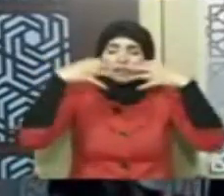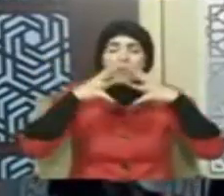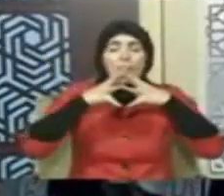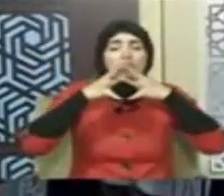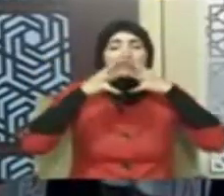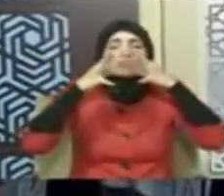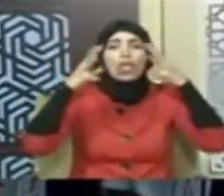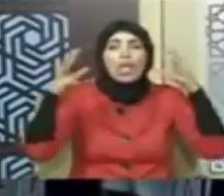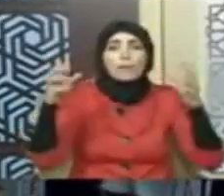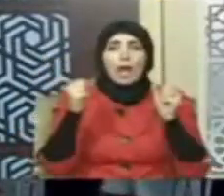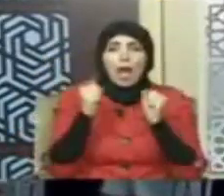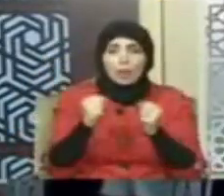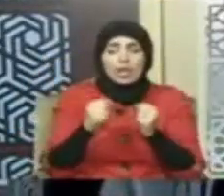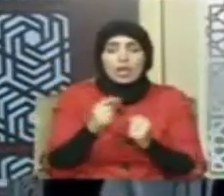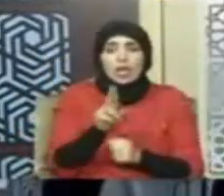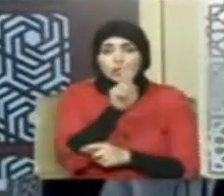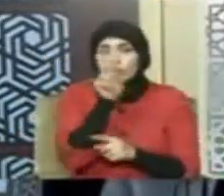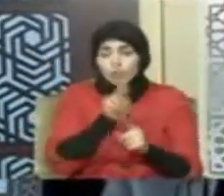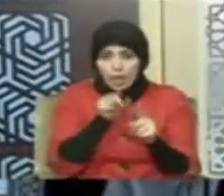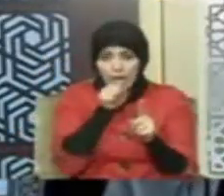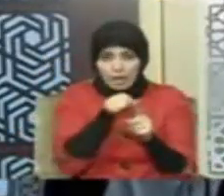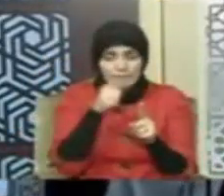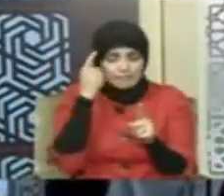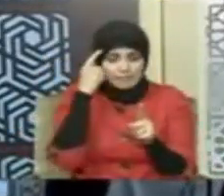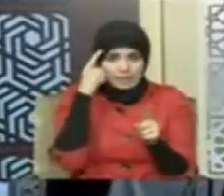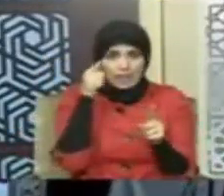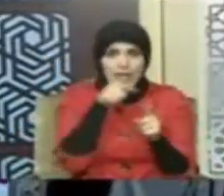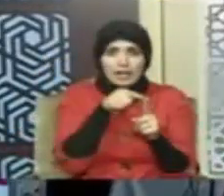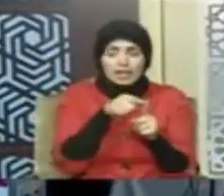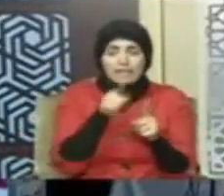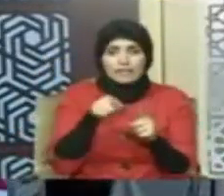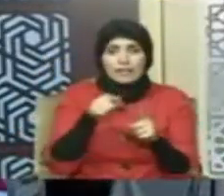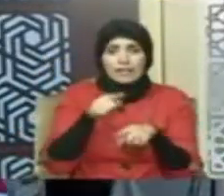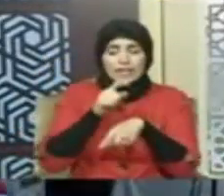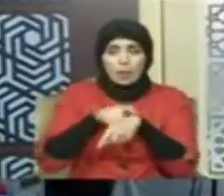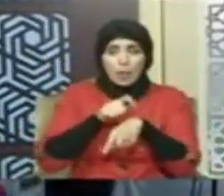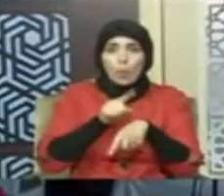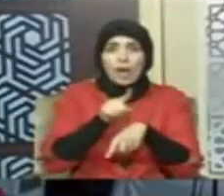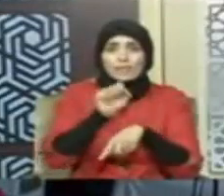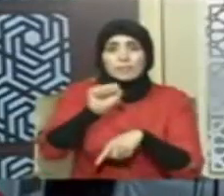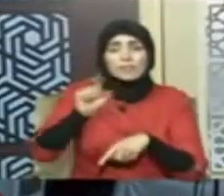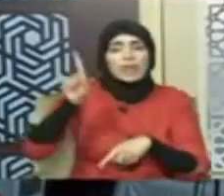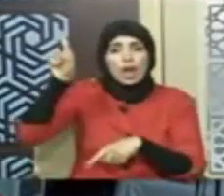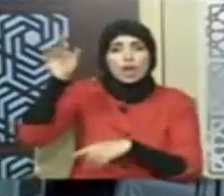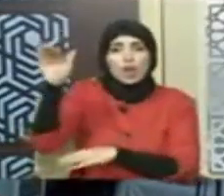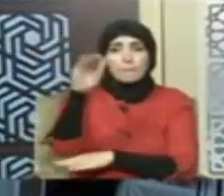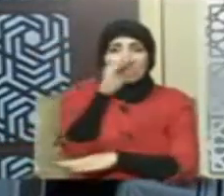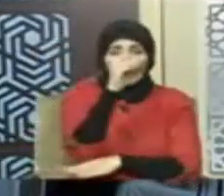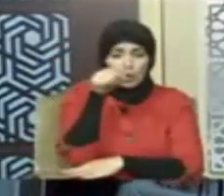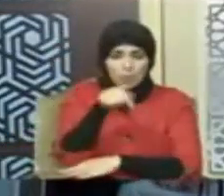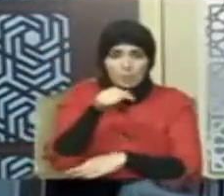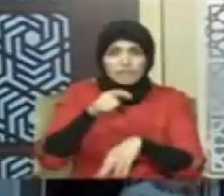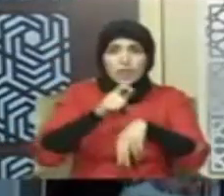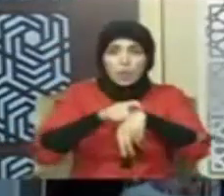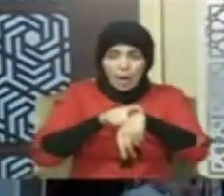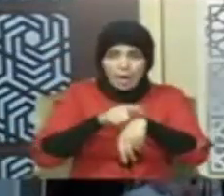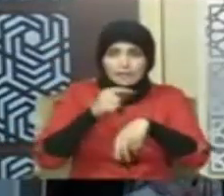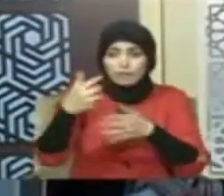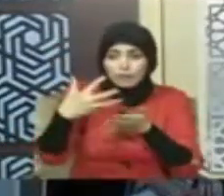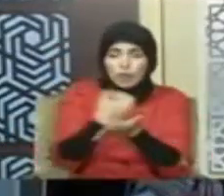عظيمة. ألا إن لربكم في أيام دهركم لنفحات، ألا فتعرضوا